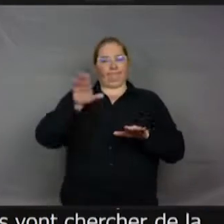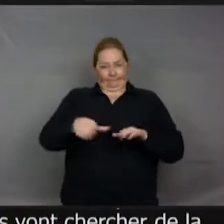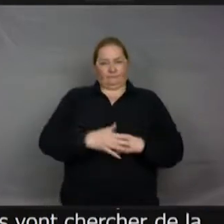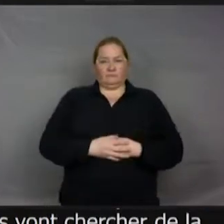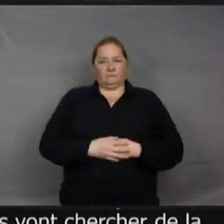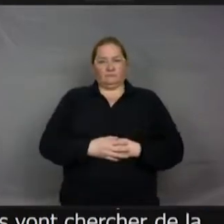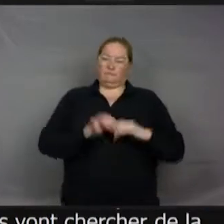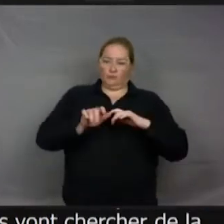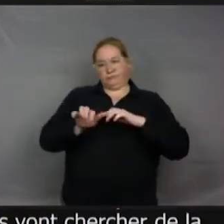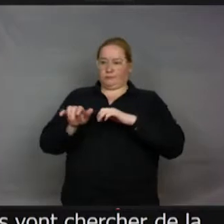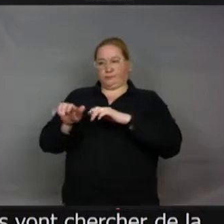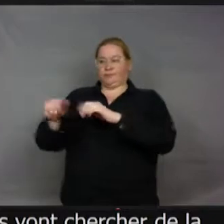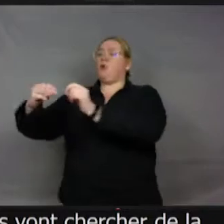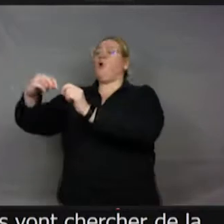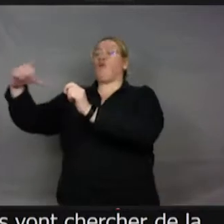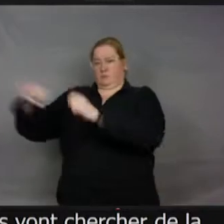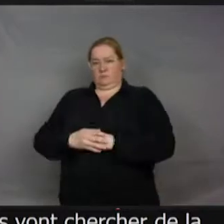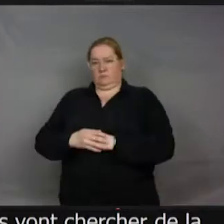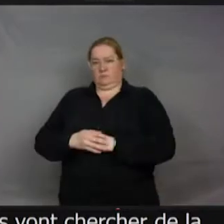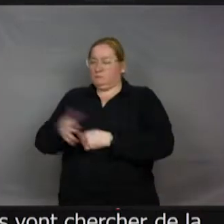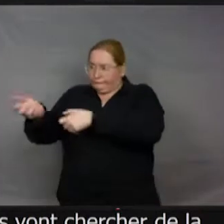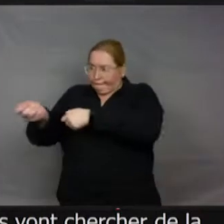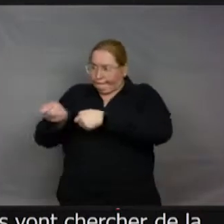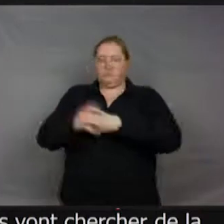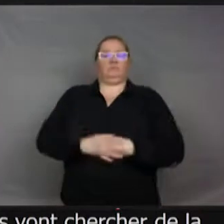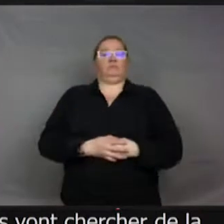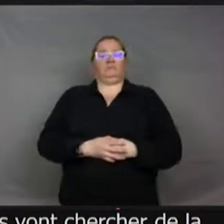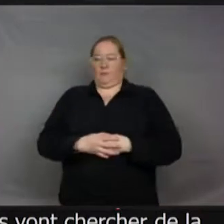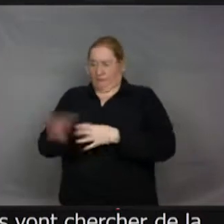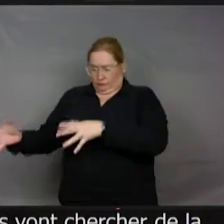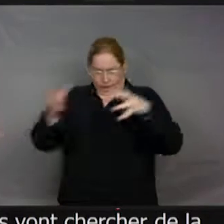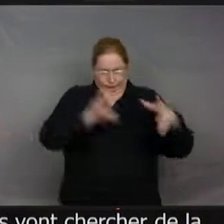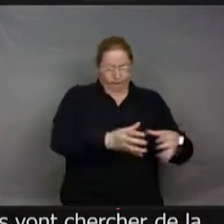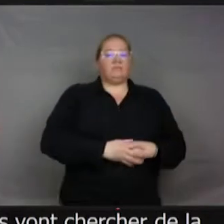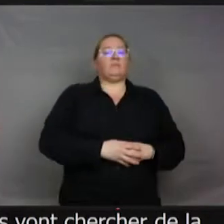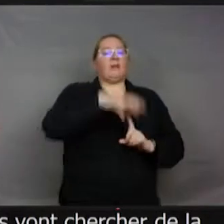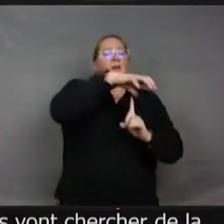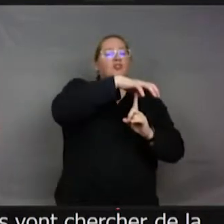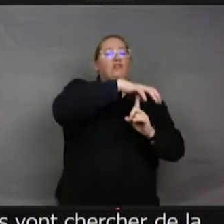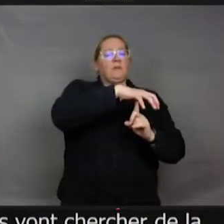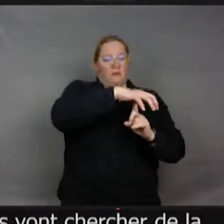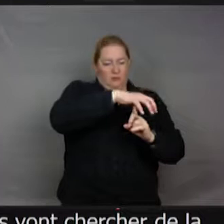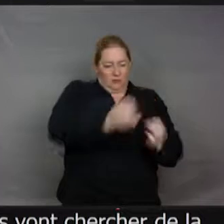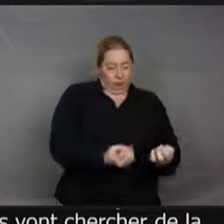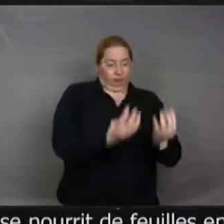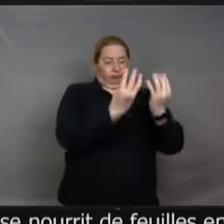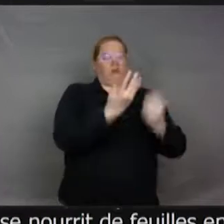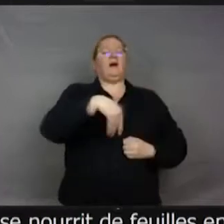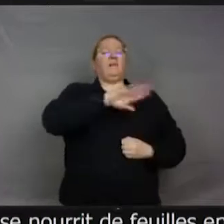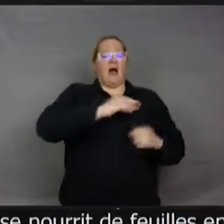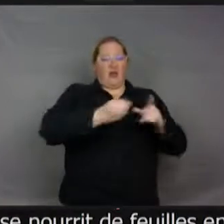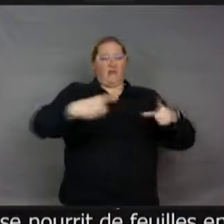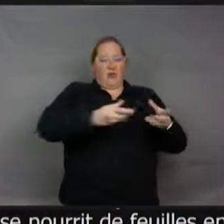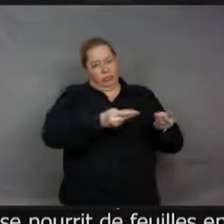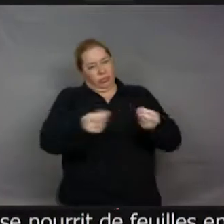vont chercher des feuilles puisque ce champignon se nourrit de feuilles en décomposition. Donc, elles vont chercher des feuilles dans la forêt, elles les découpent en gros morceaux. les voit d souvent ces